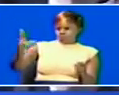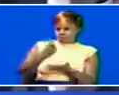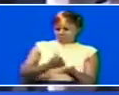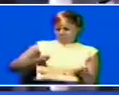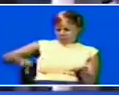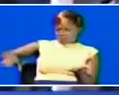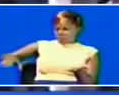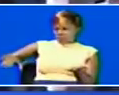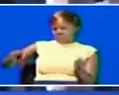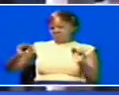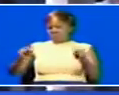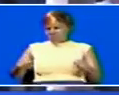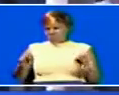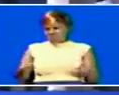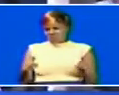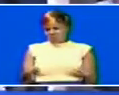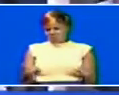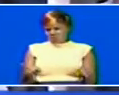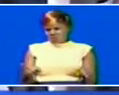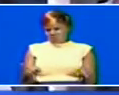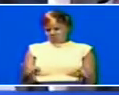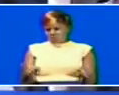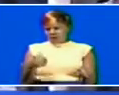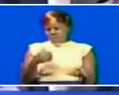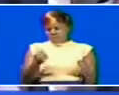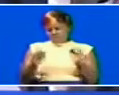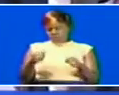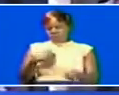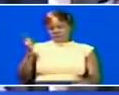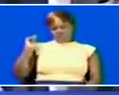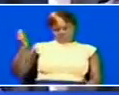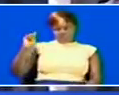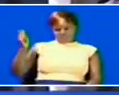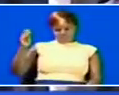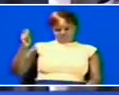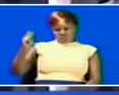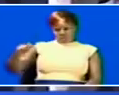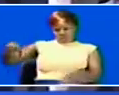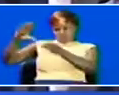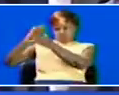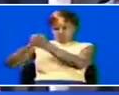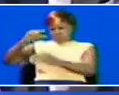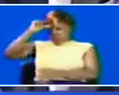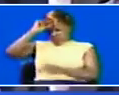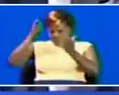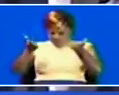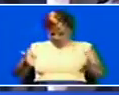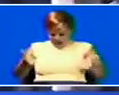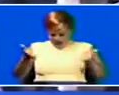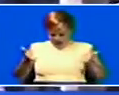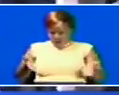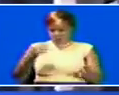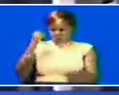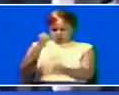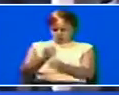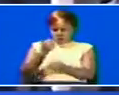wanaweza kuwa they must have a testimony kwamba serikali ya Jubilee saa hii kazi